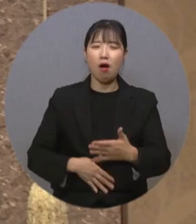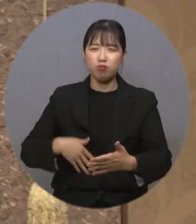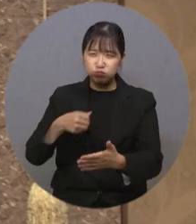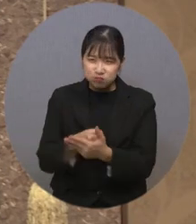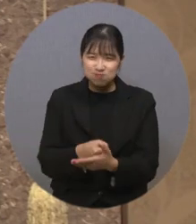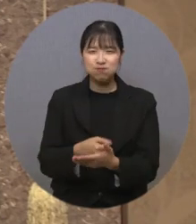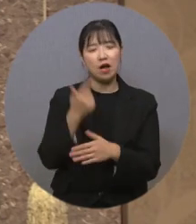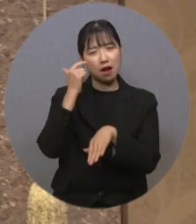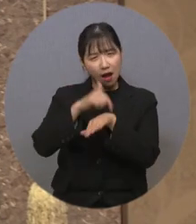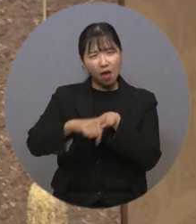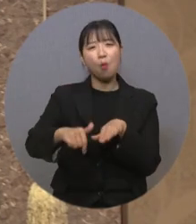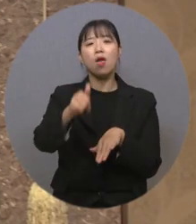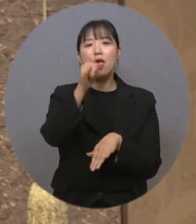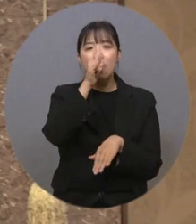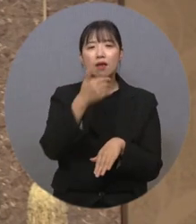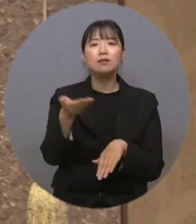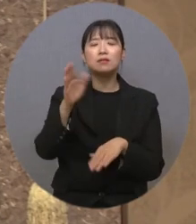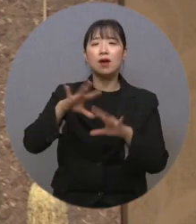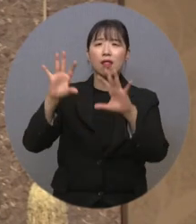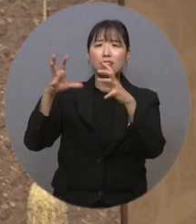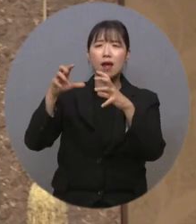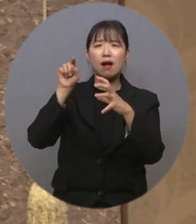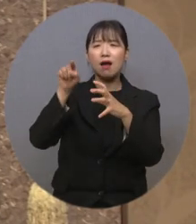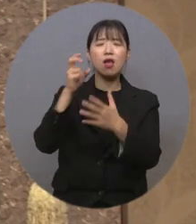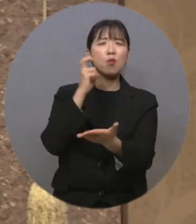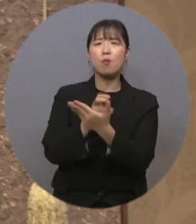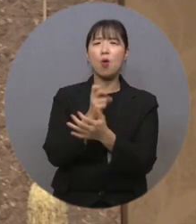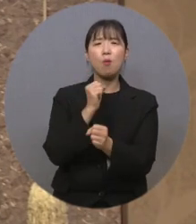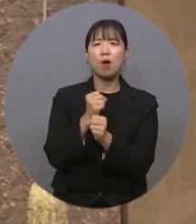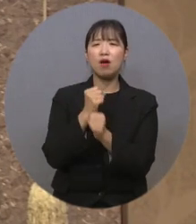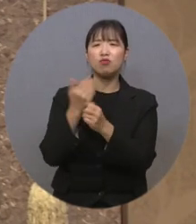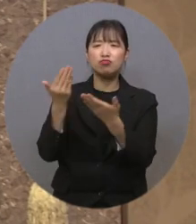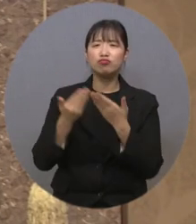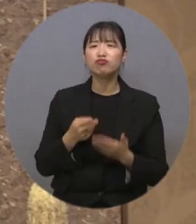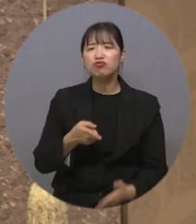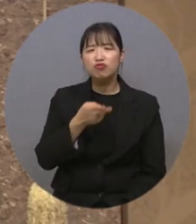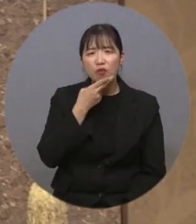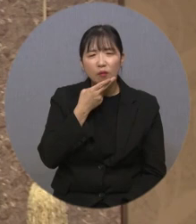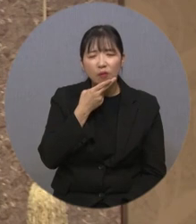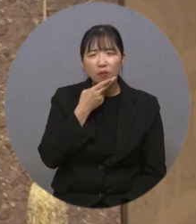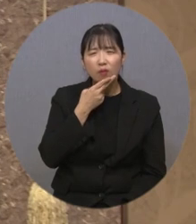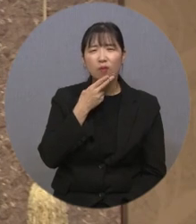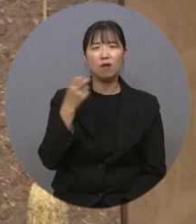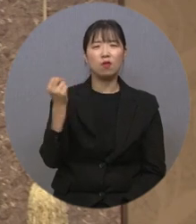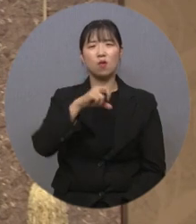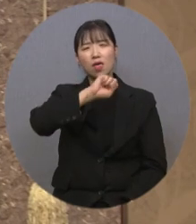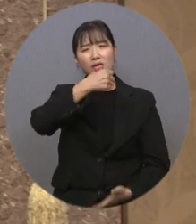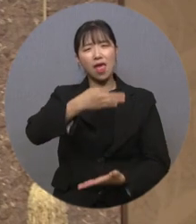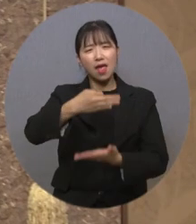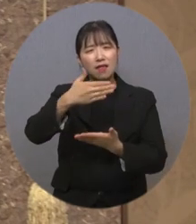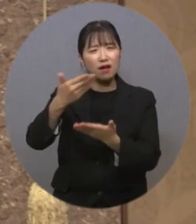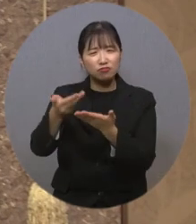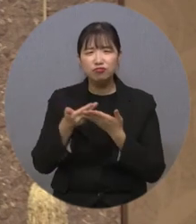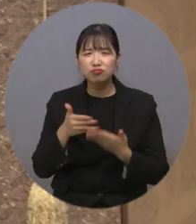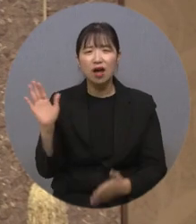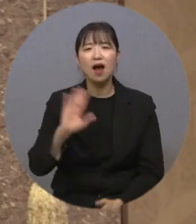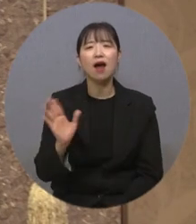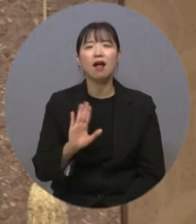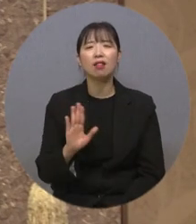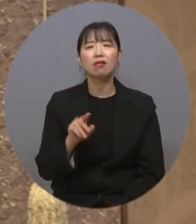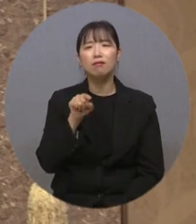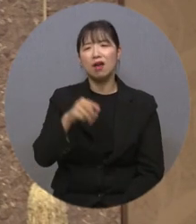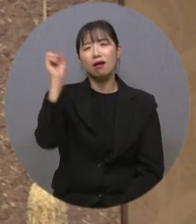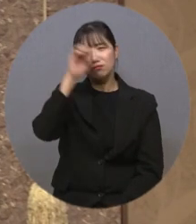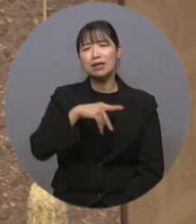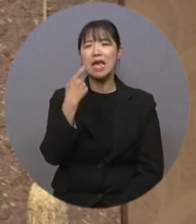있고 계획도 있는데, 나라에서 법을 만들어주지 않고 또 예산을 만들어주지 않으면